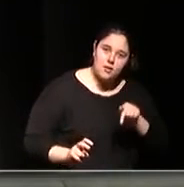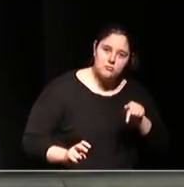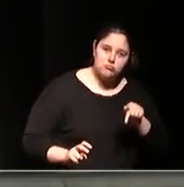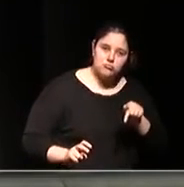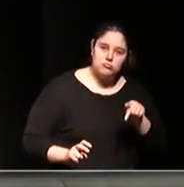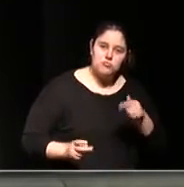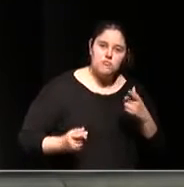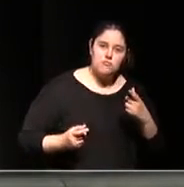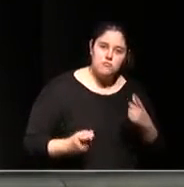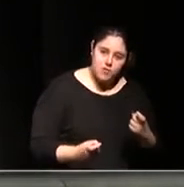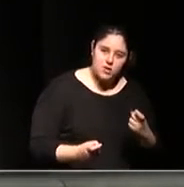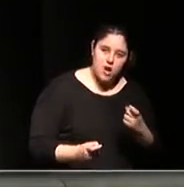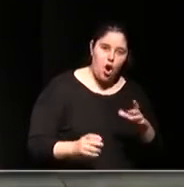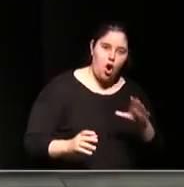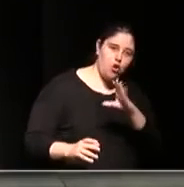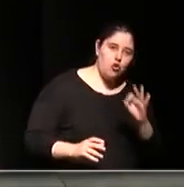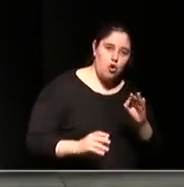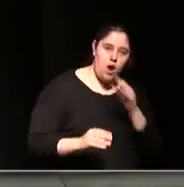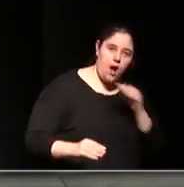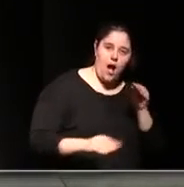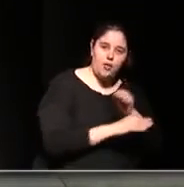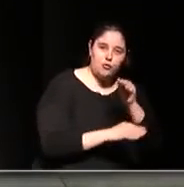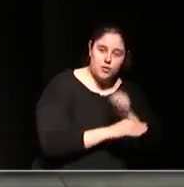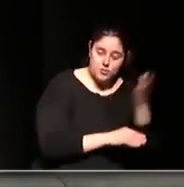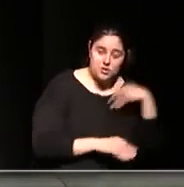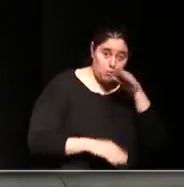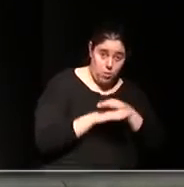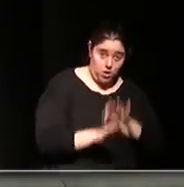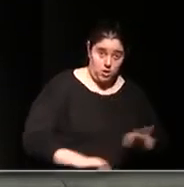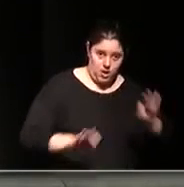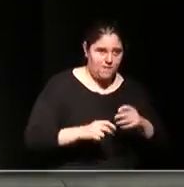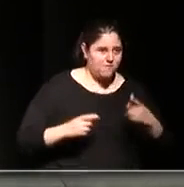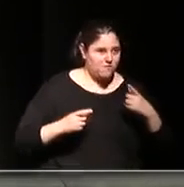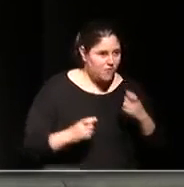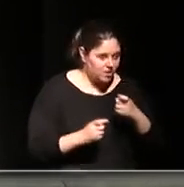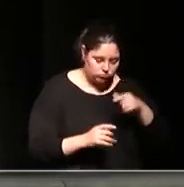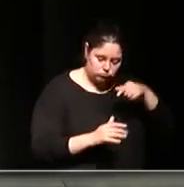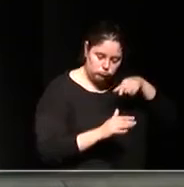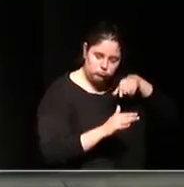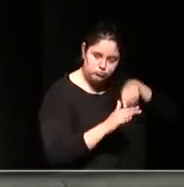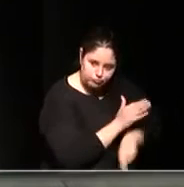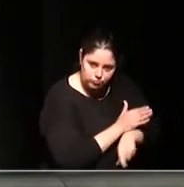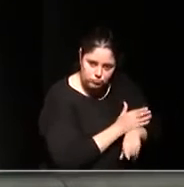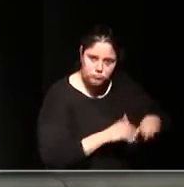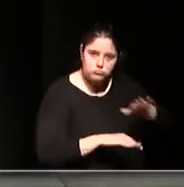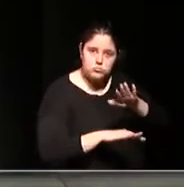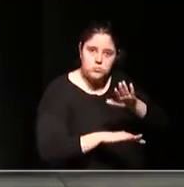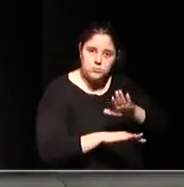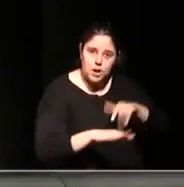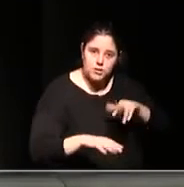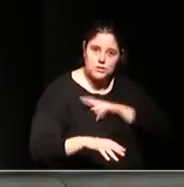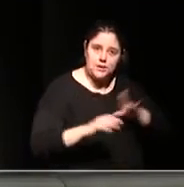complint amb la coeducació en el món educatiu, com ens falta d'aprofundir en la laïcitat